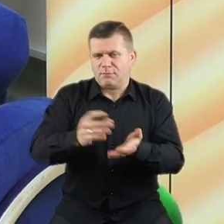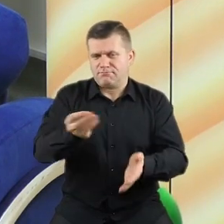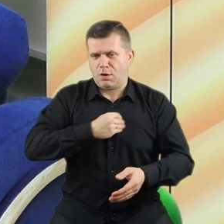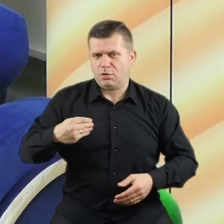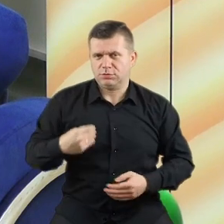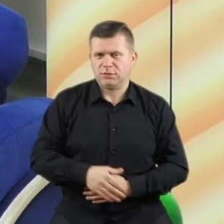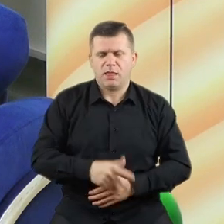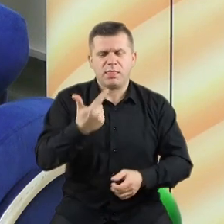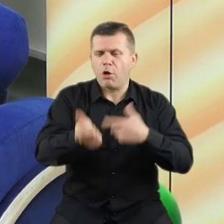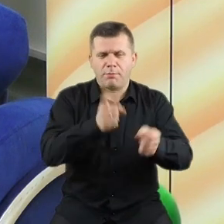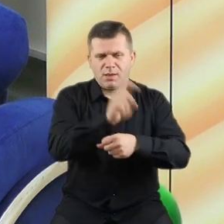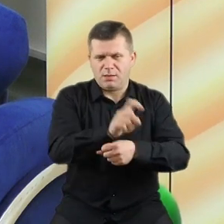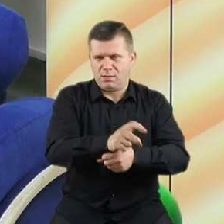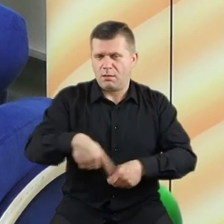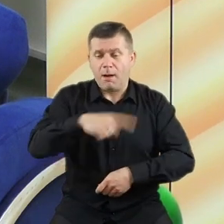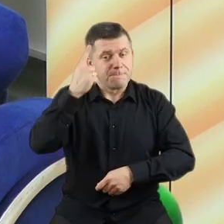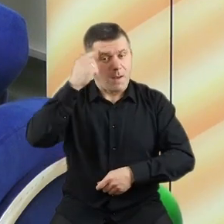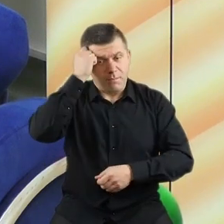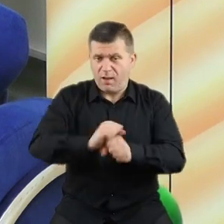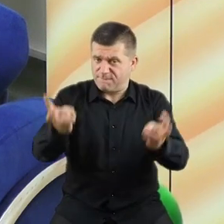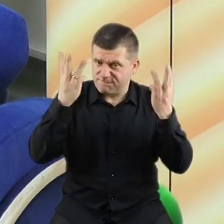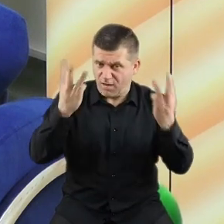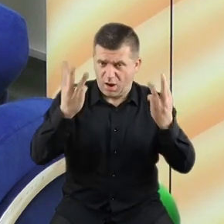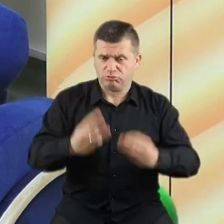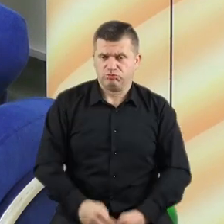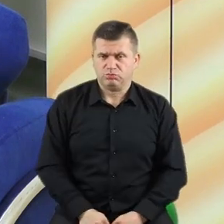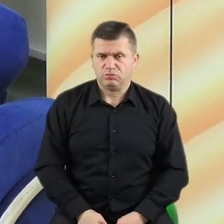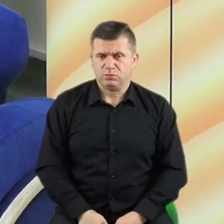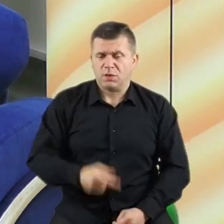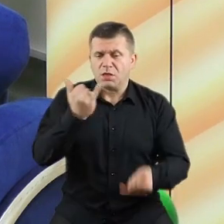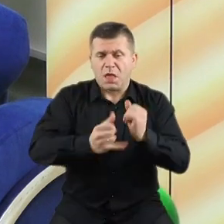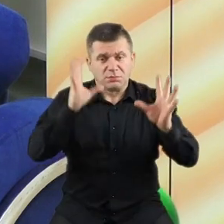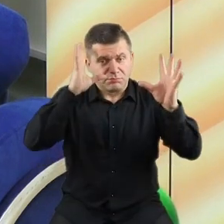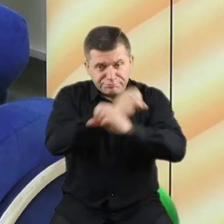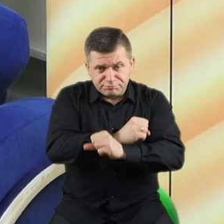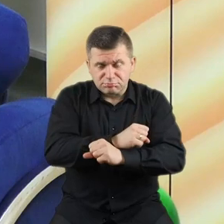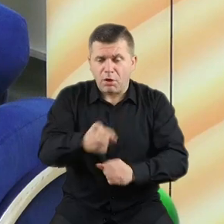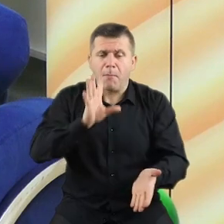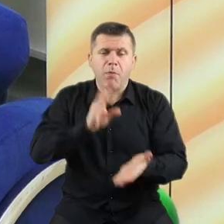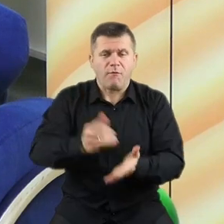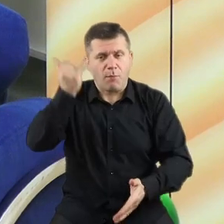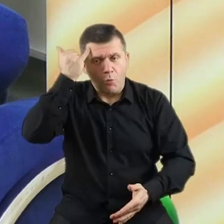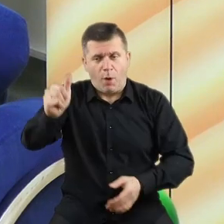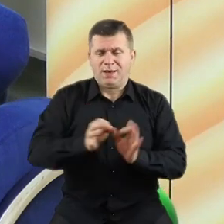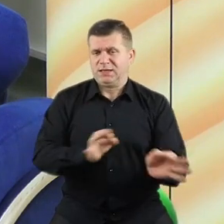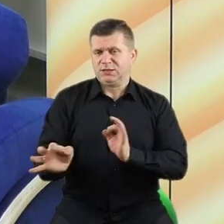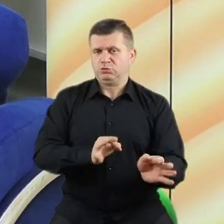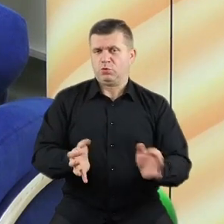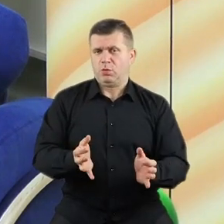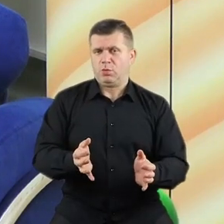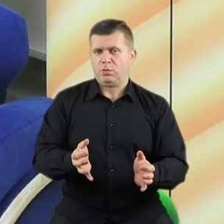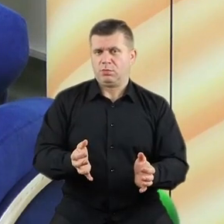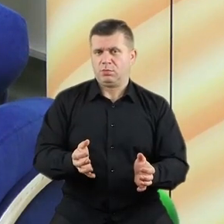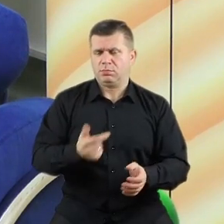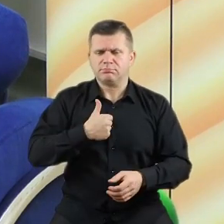nie zaniedbujmy, bo pamięć jest bardzo ważna, bo jak zapomnimy, to powtórzymy błędy historii i